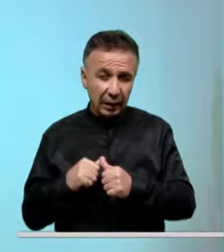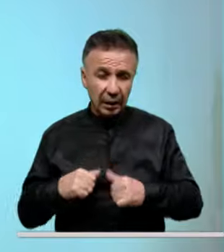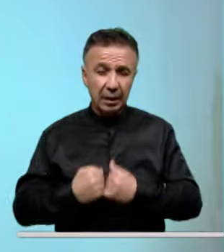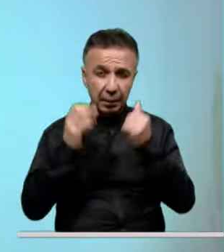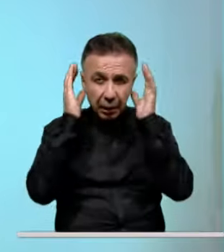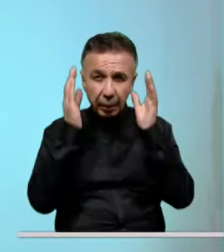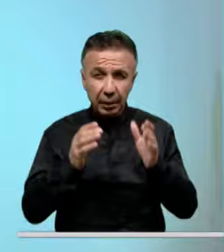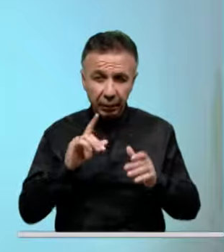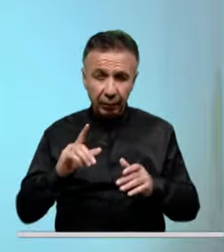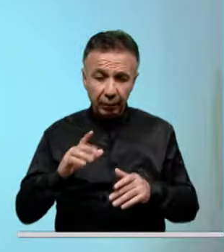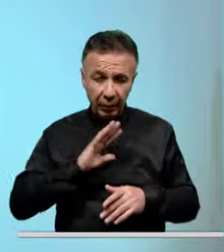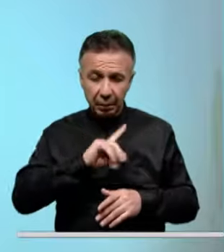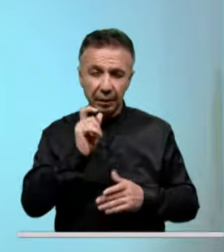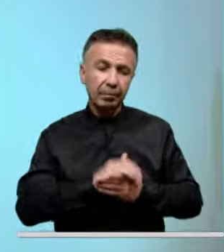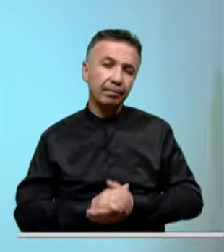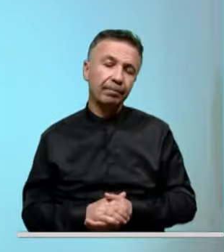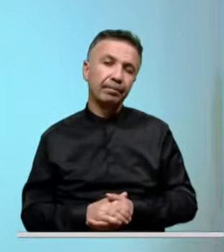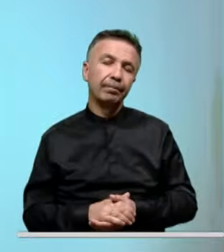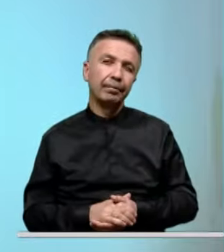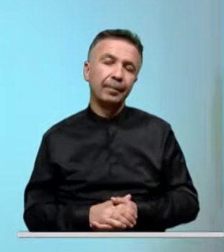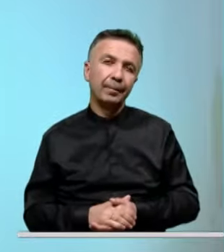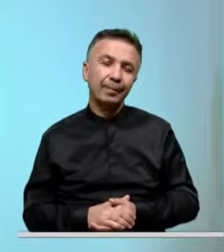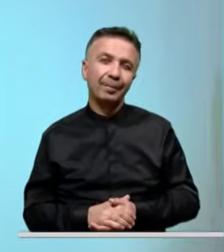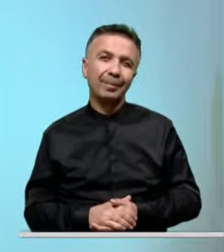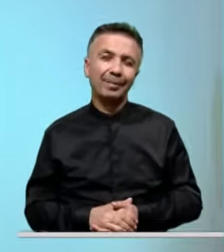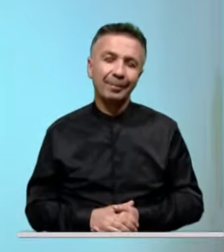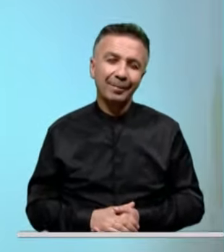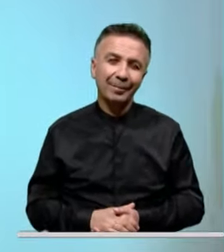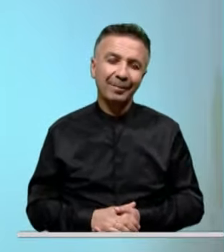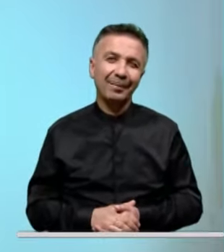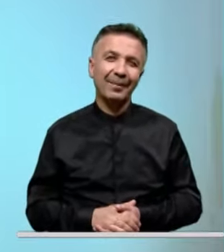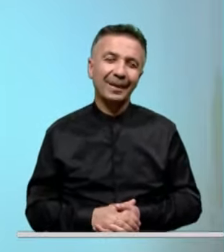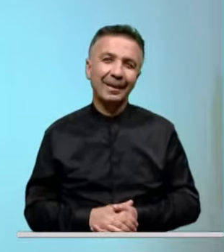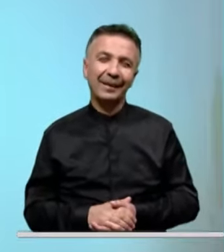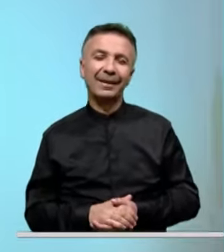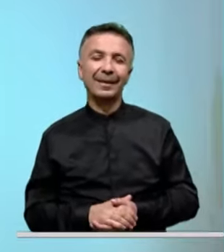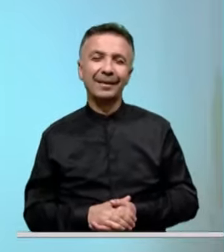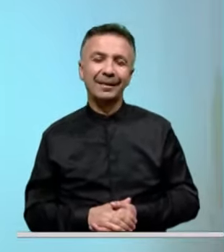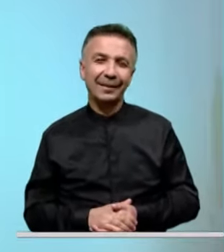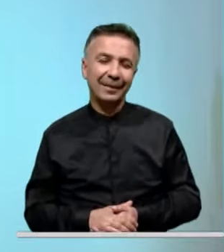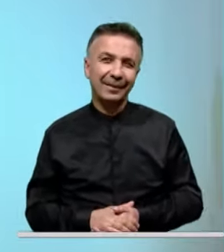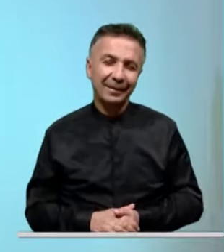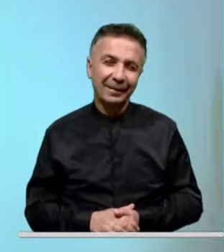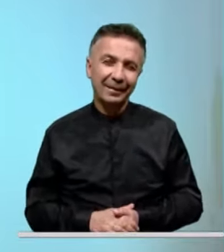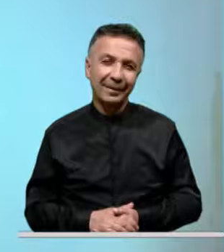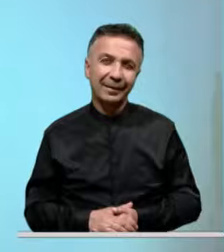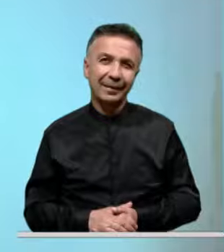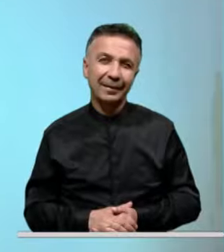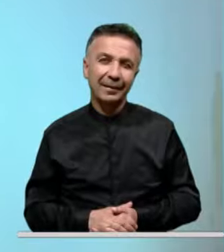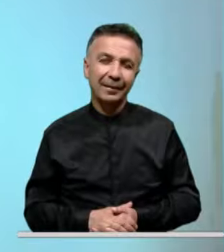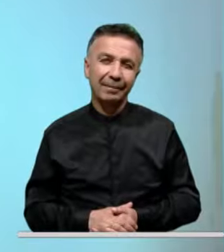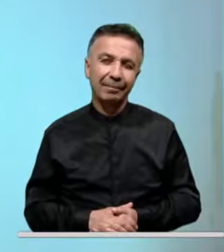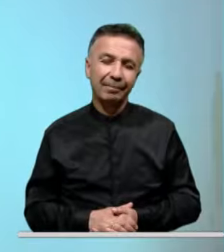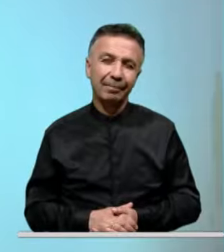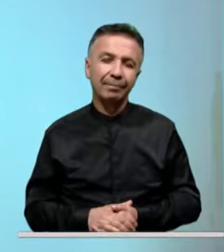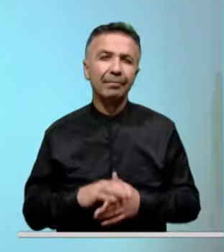Hayır. Yani bu detayı anlattırmak için muhtemelen soruyu sordunuz Furkan Aynen Hocam. Öyle. Allah razı olsun.